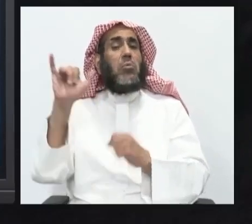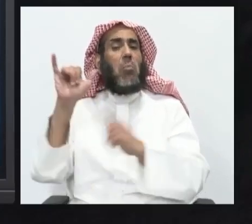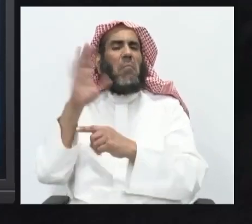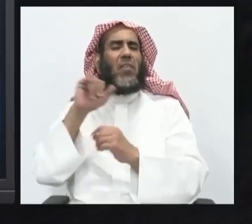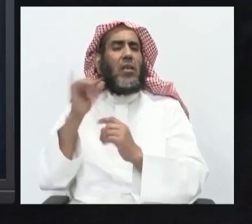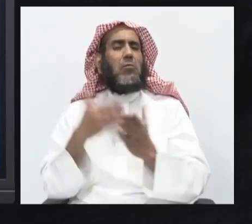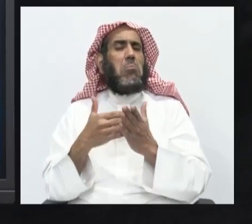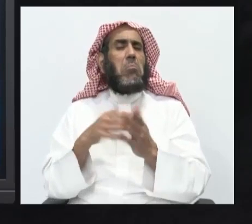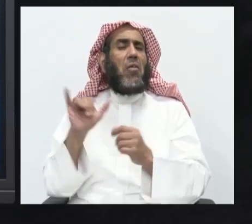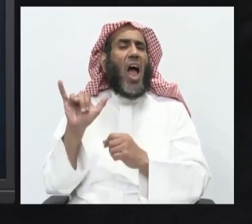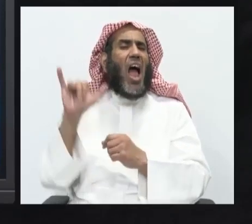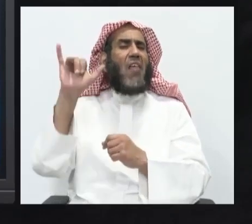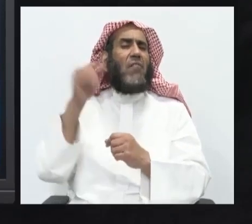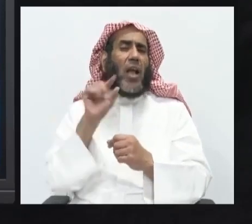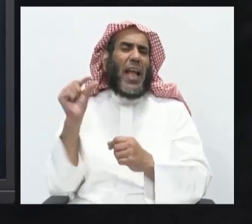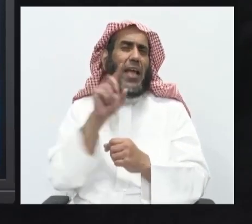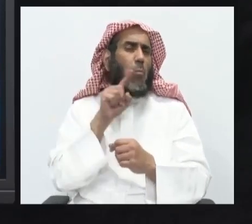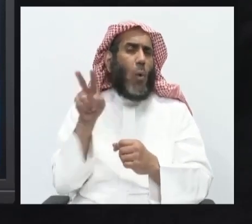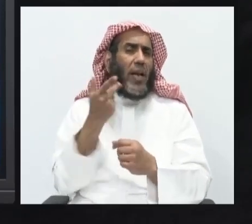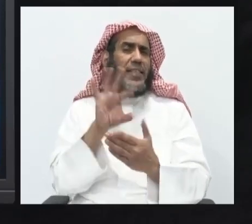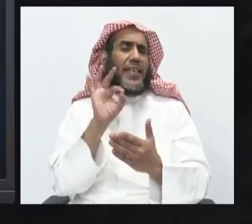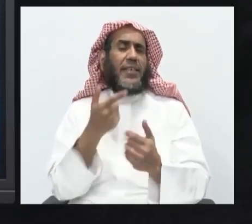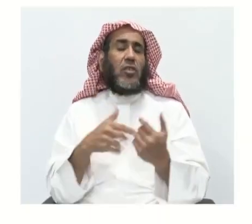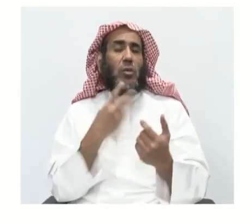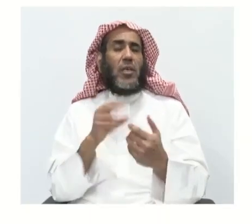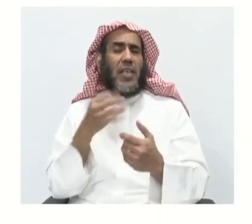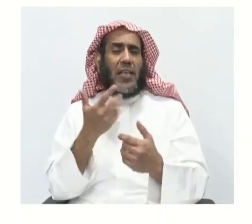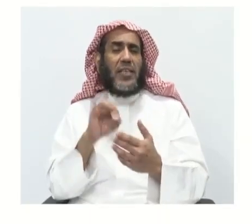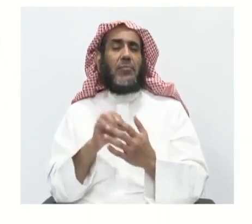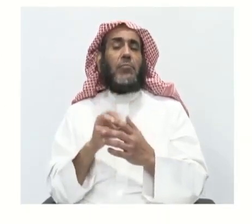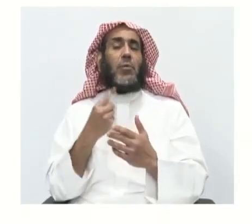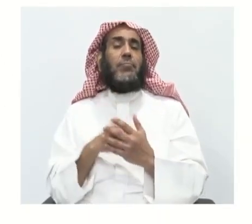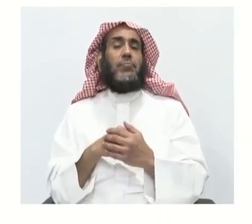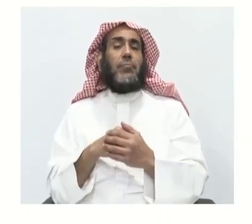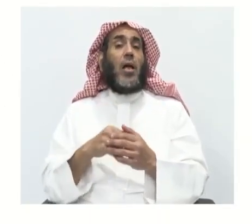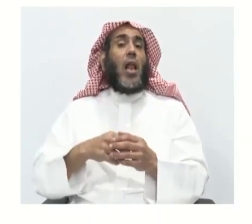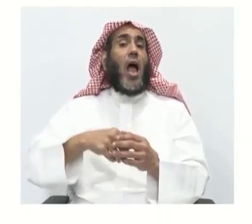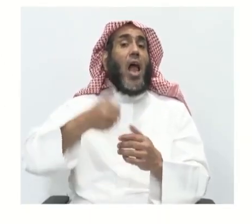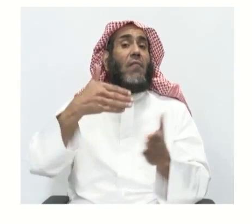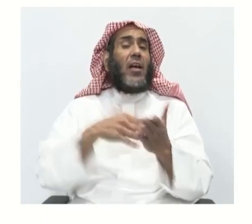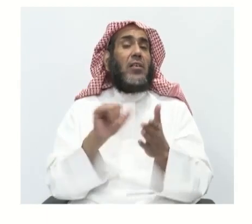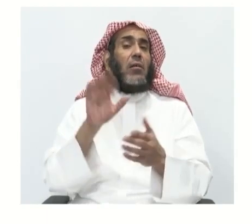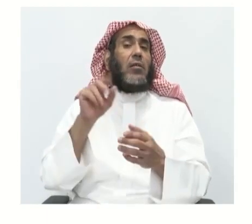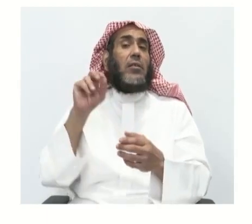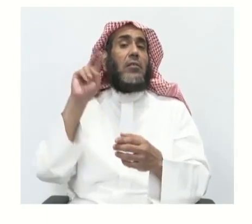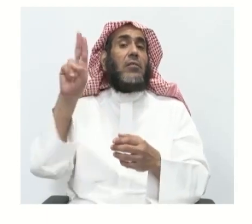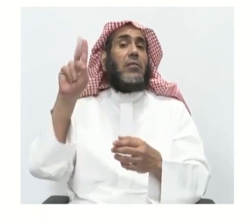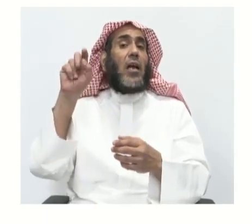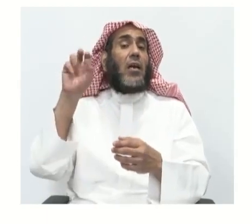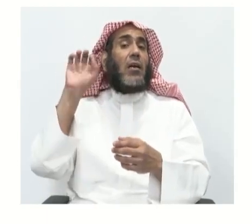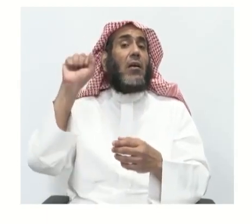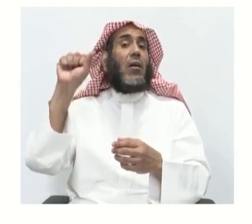كتبت بهذه الصوره جميل هنا الالف متطرفه على صوره يا مثل